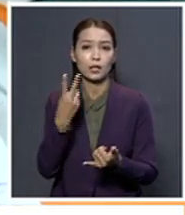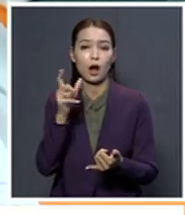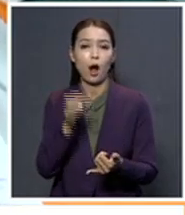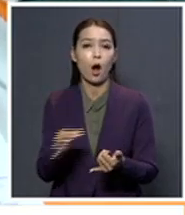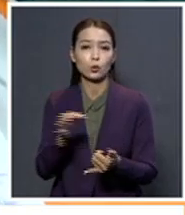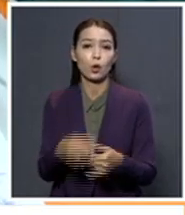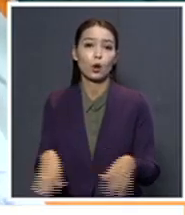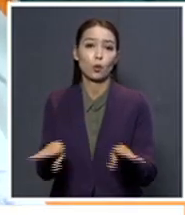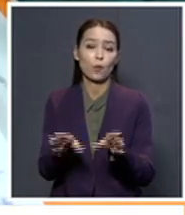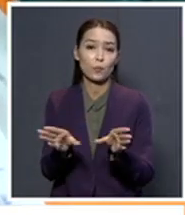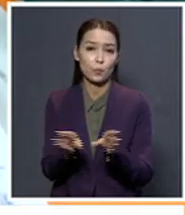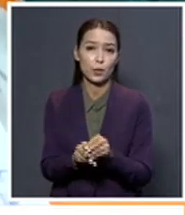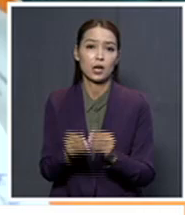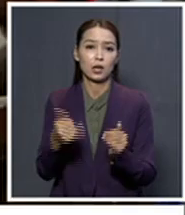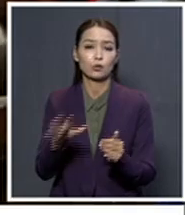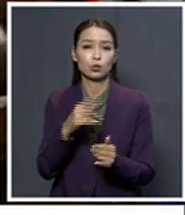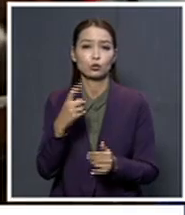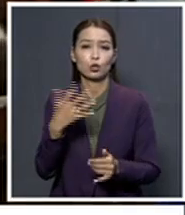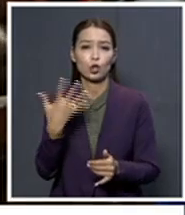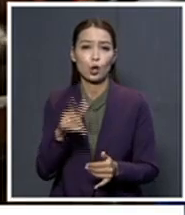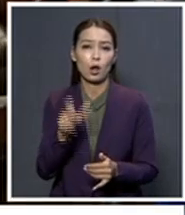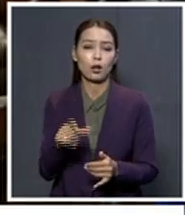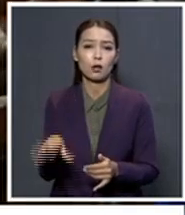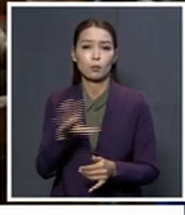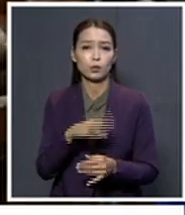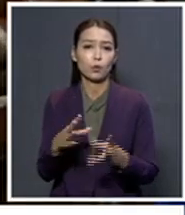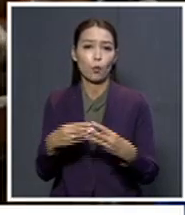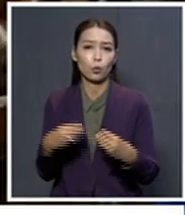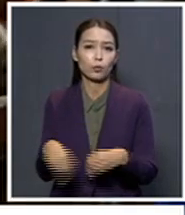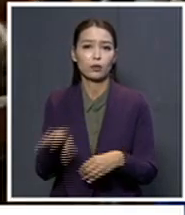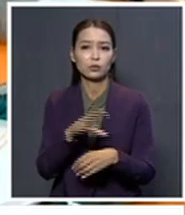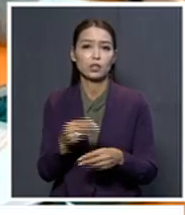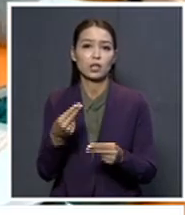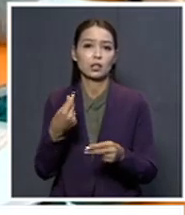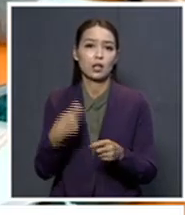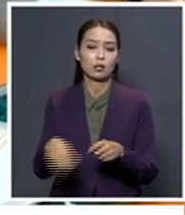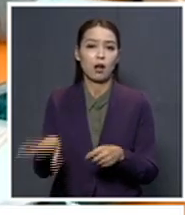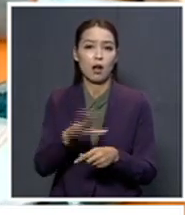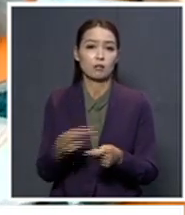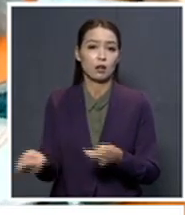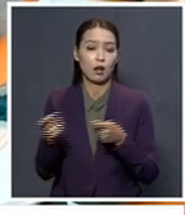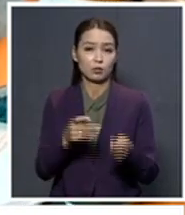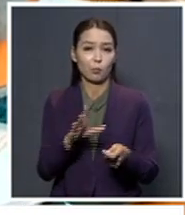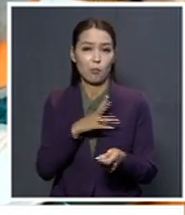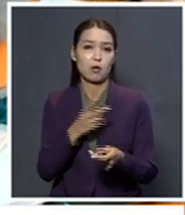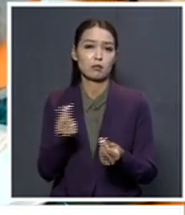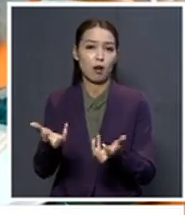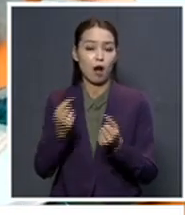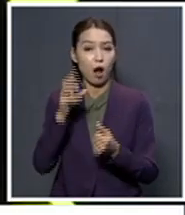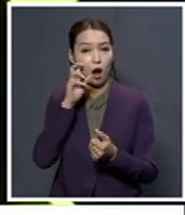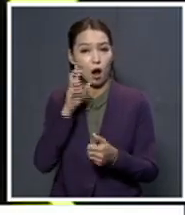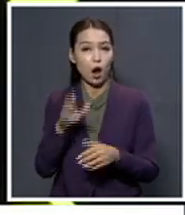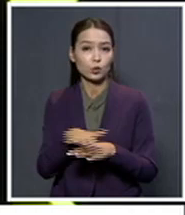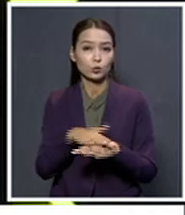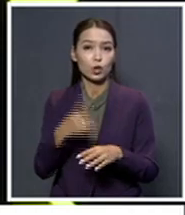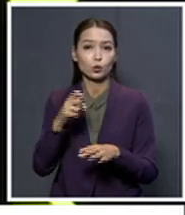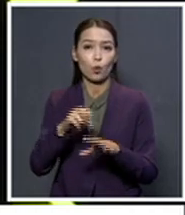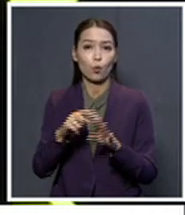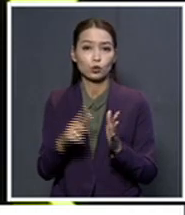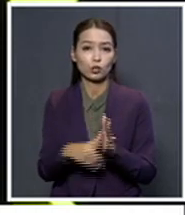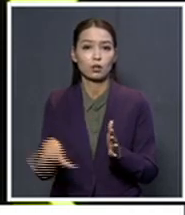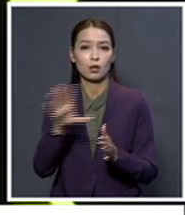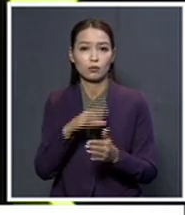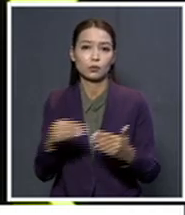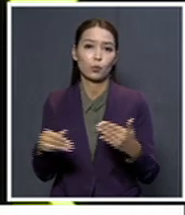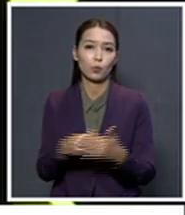саны 150-ге тарта отбасының мемлекет қаржысын заңсыз алып келгені белгілі болды. Оның 117-сіне қайта есеп қисап жүргізіп,